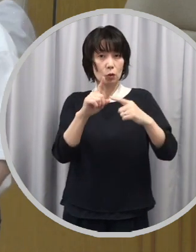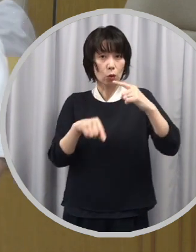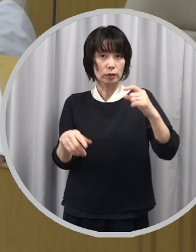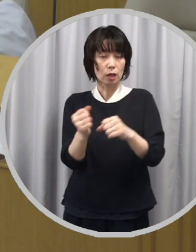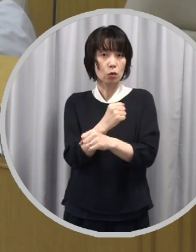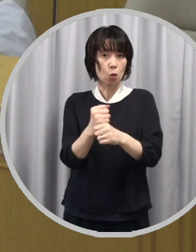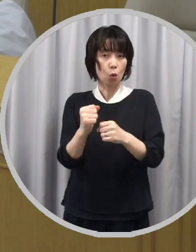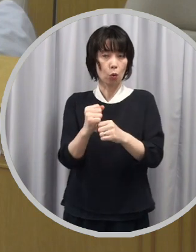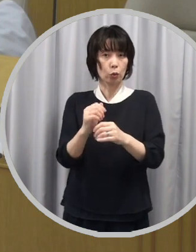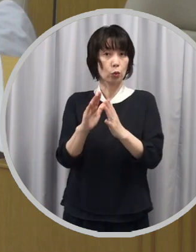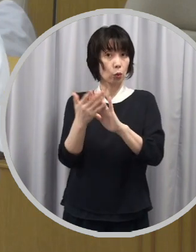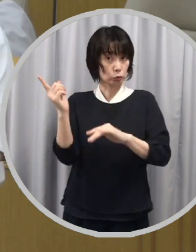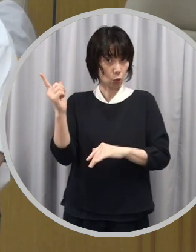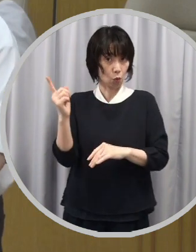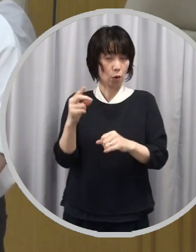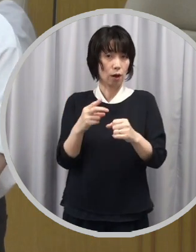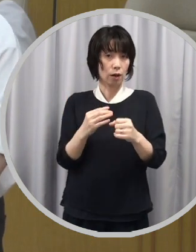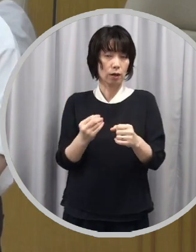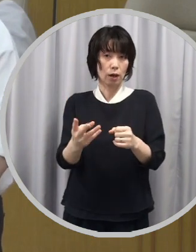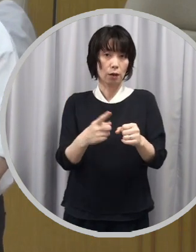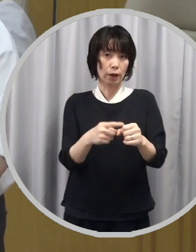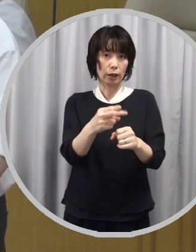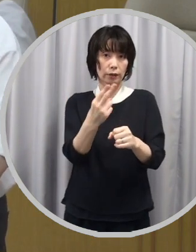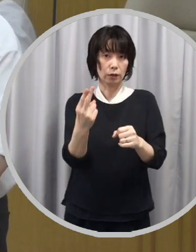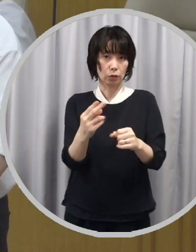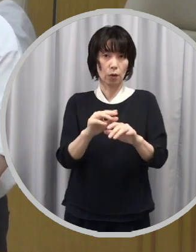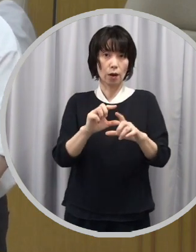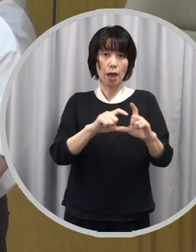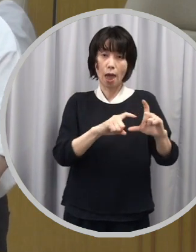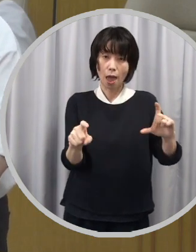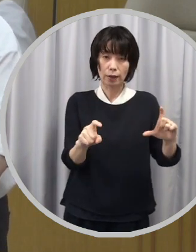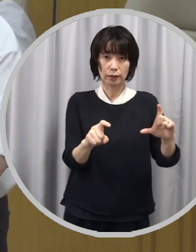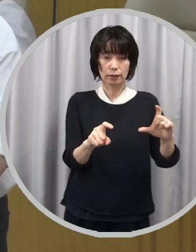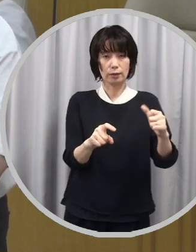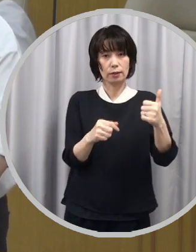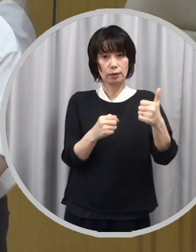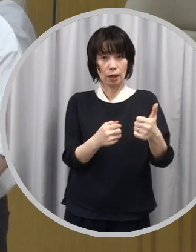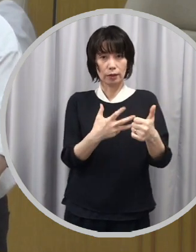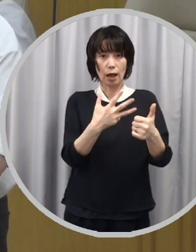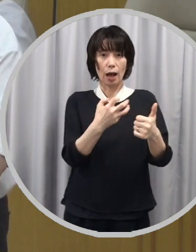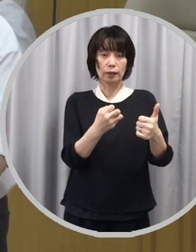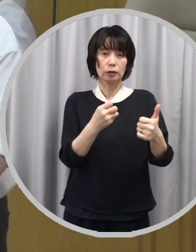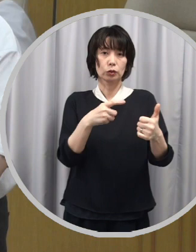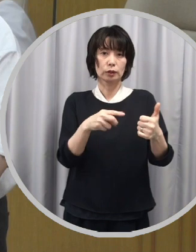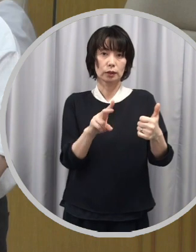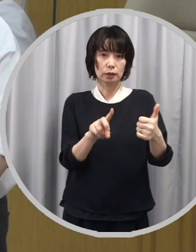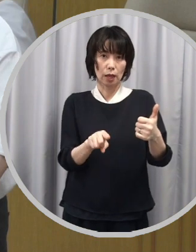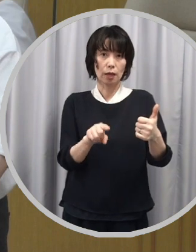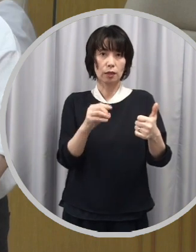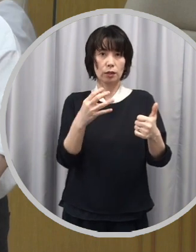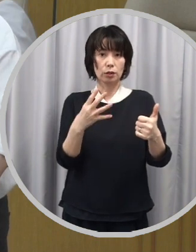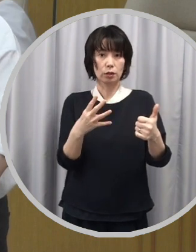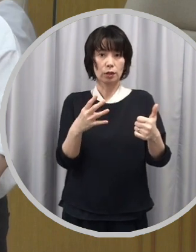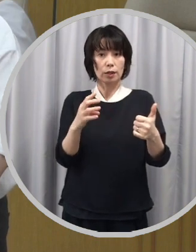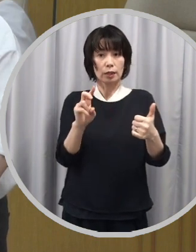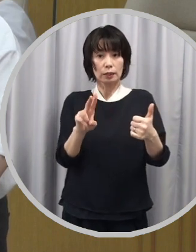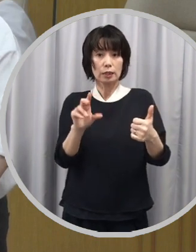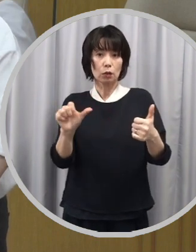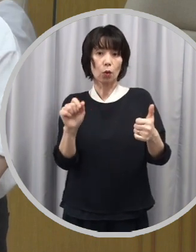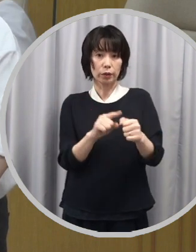ると令和元年で平均寿命は男性 81.41 年、女